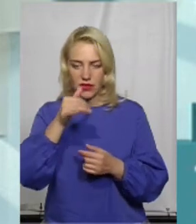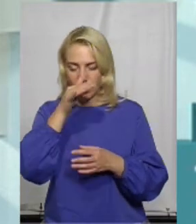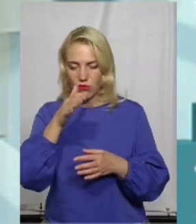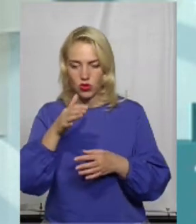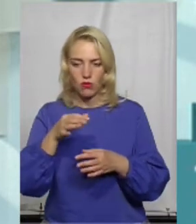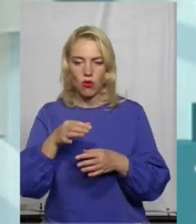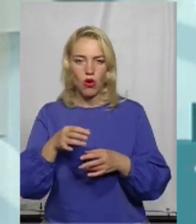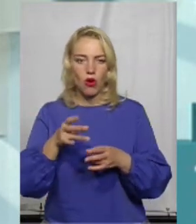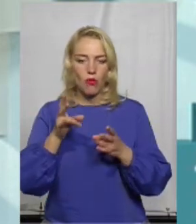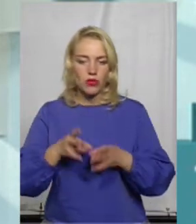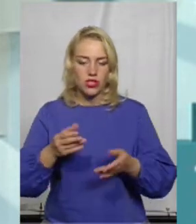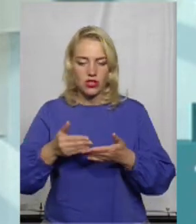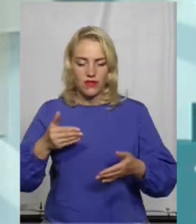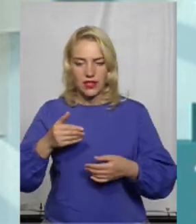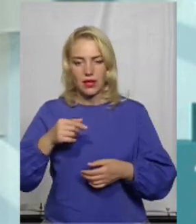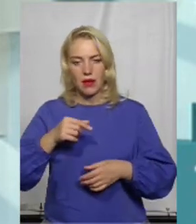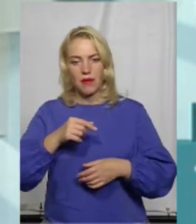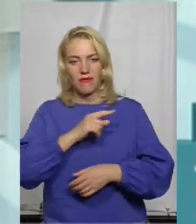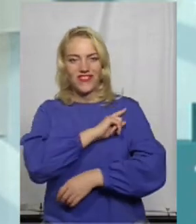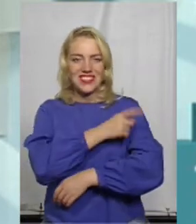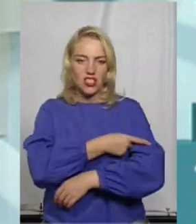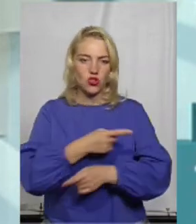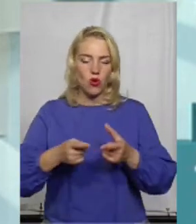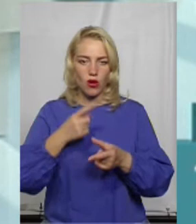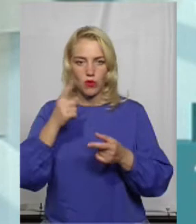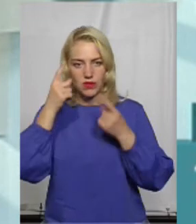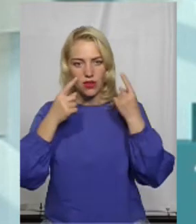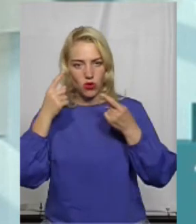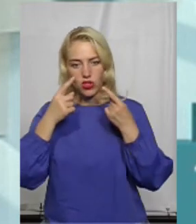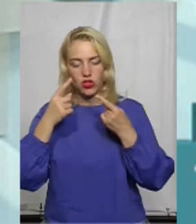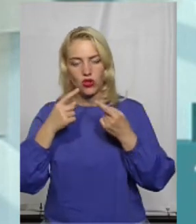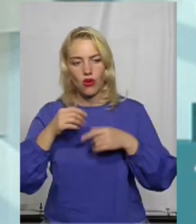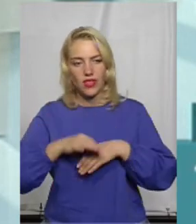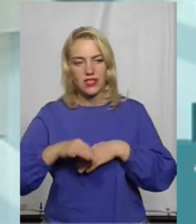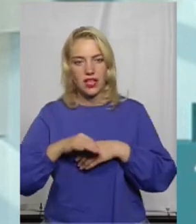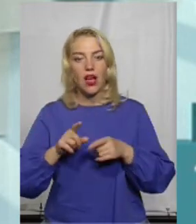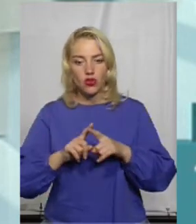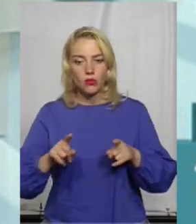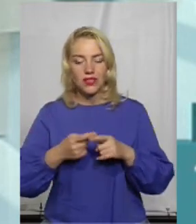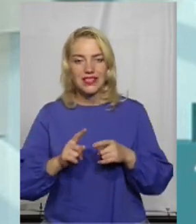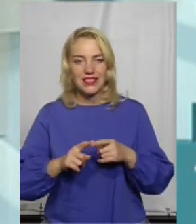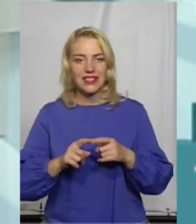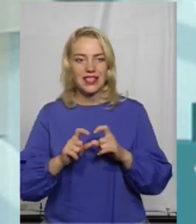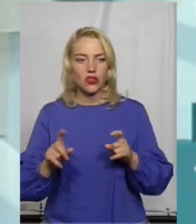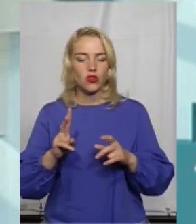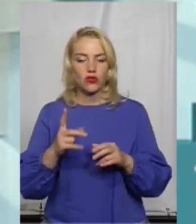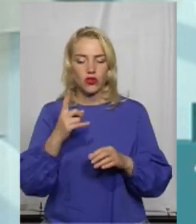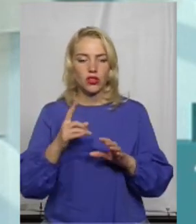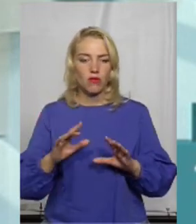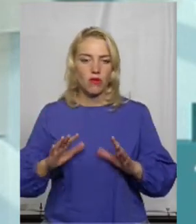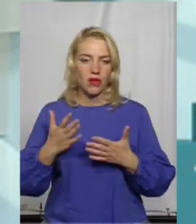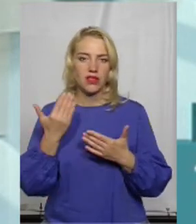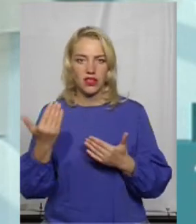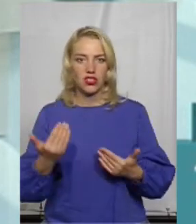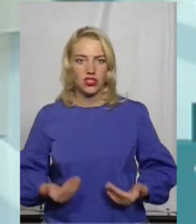від фізичного насилля, чи від психологічного насилля, а особливо ці категорії, які в один момент життя їхні